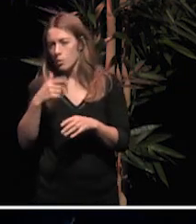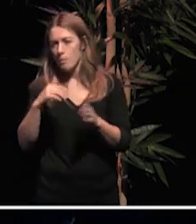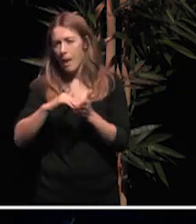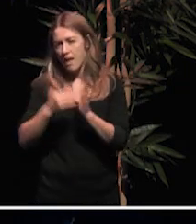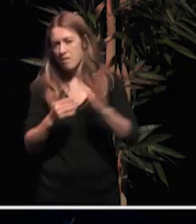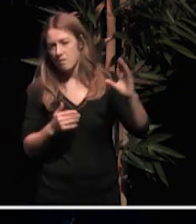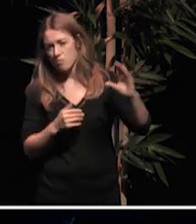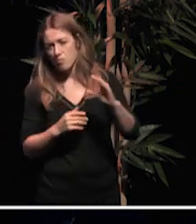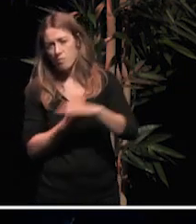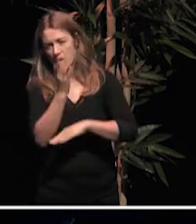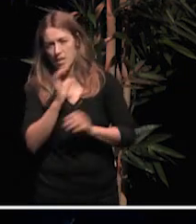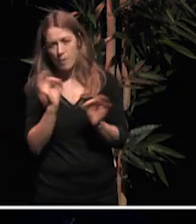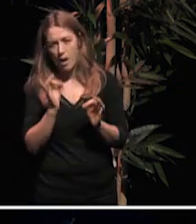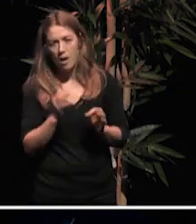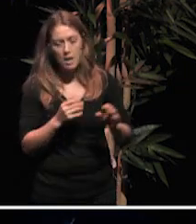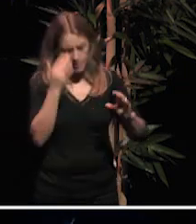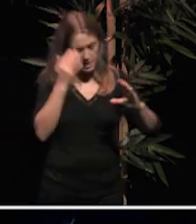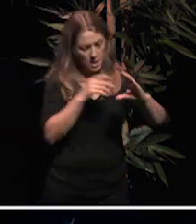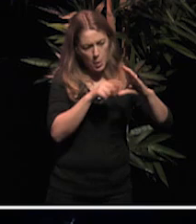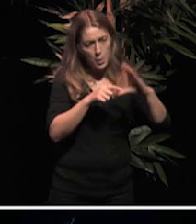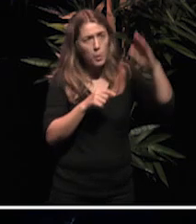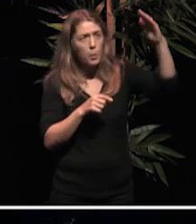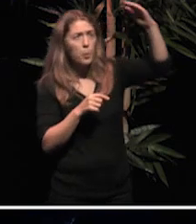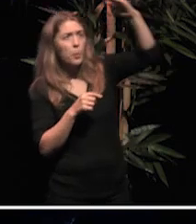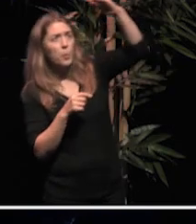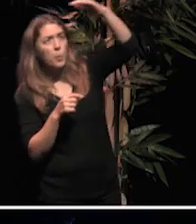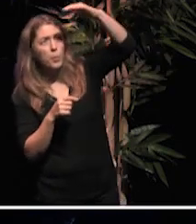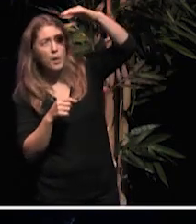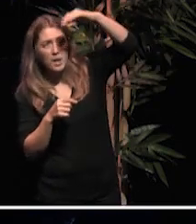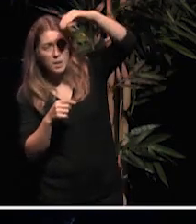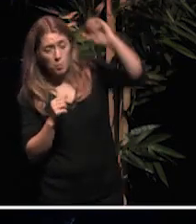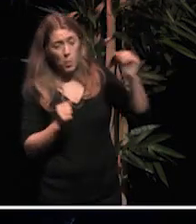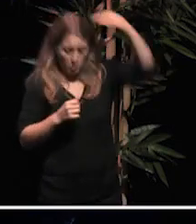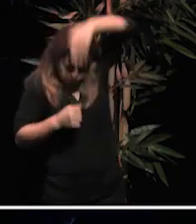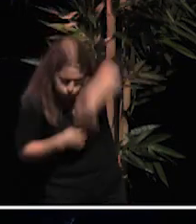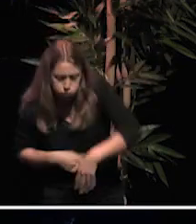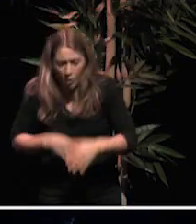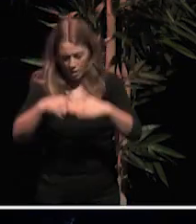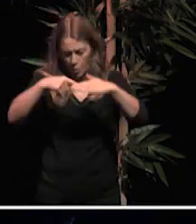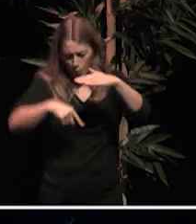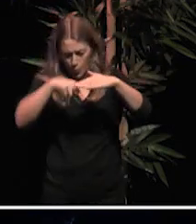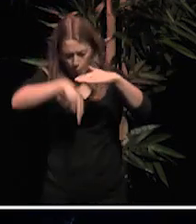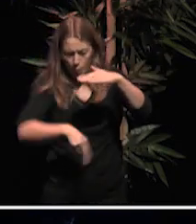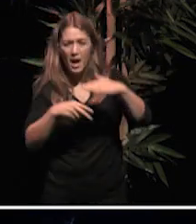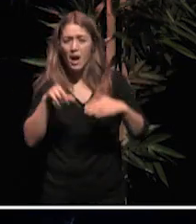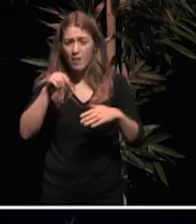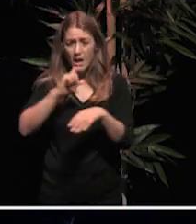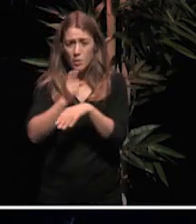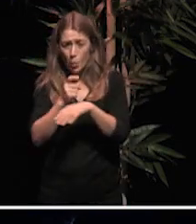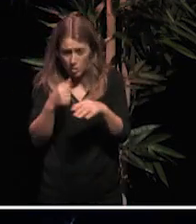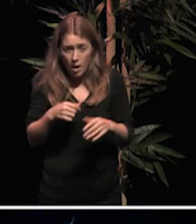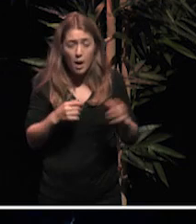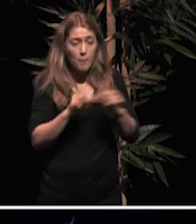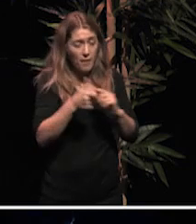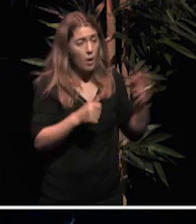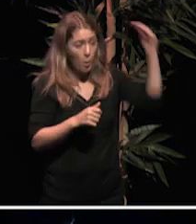dessous, ce qu'on appelle le pied d'éléphant sur la tête, elle vous garde jusqu'à 20 secondes. C'est long. On a la vague suivante qui arrive derrière. Donc là, ça devient dangereux